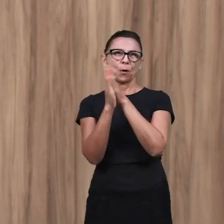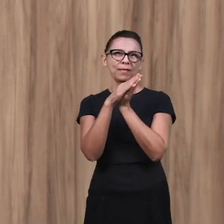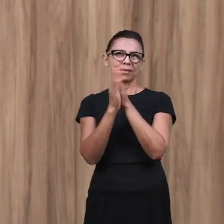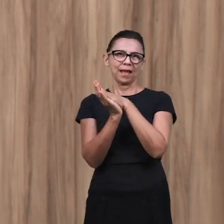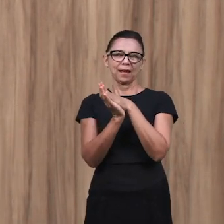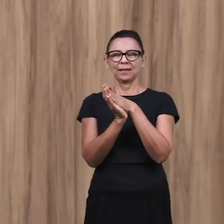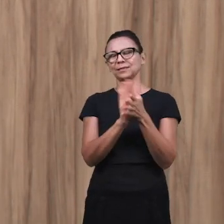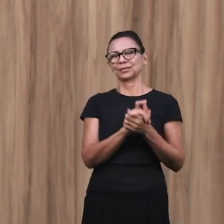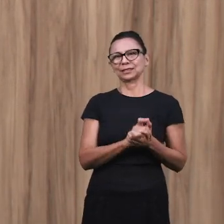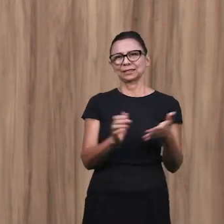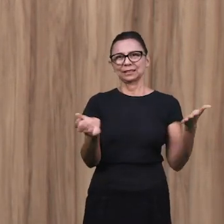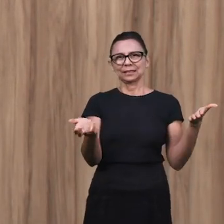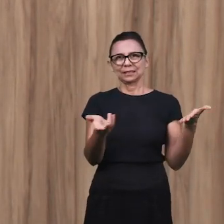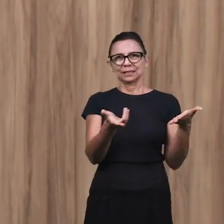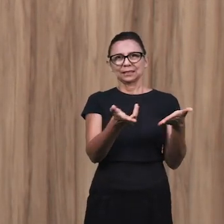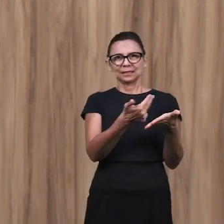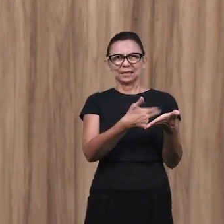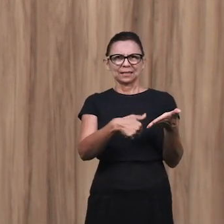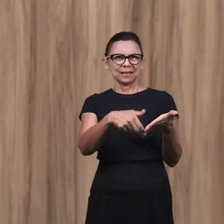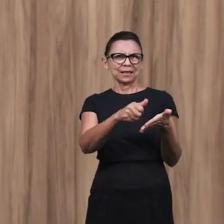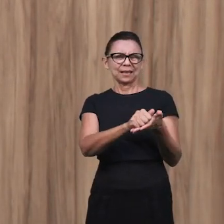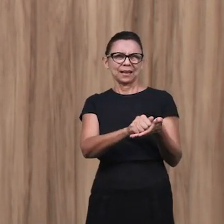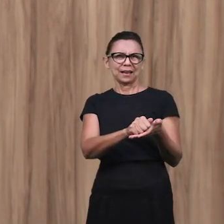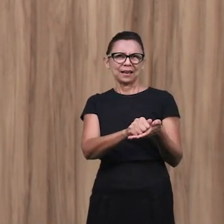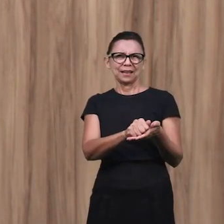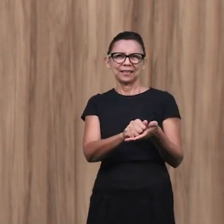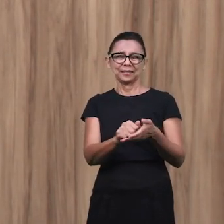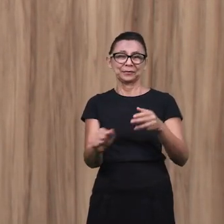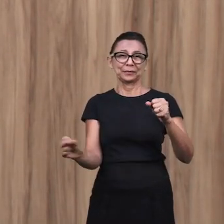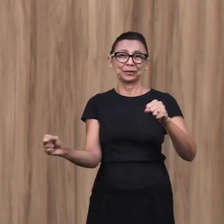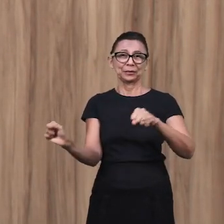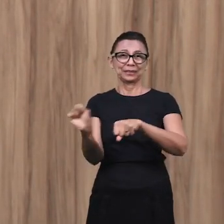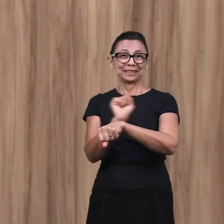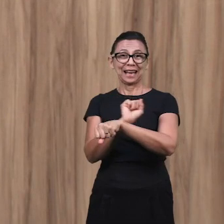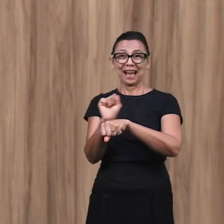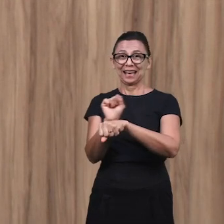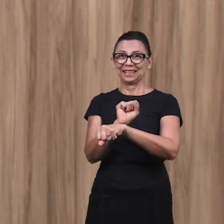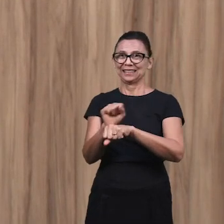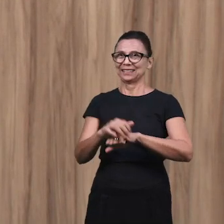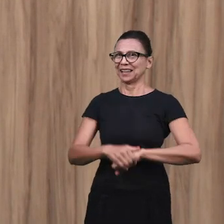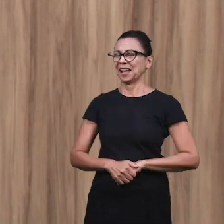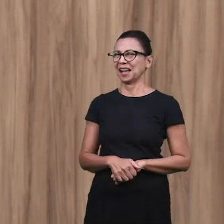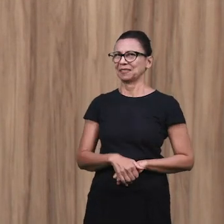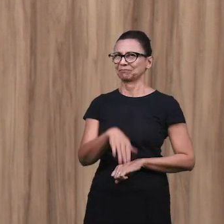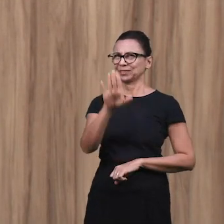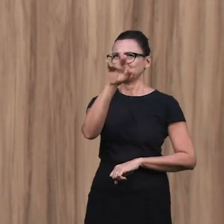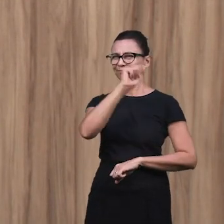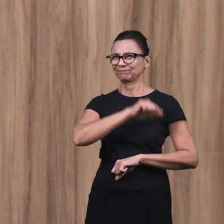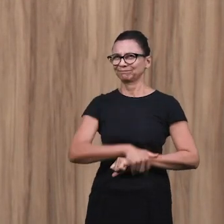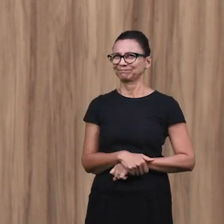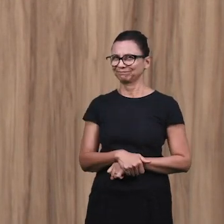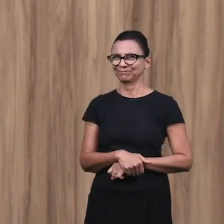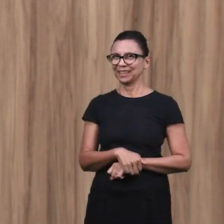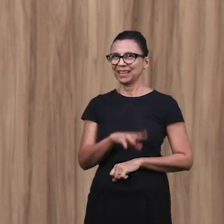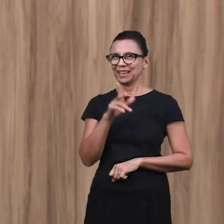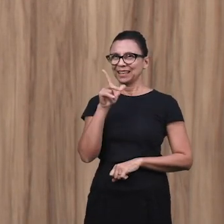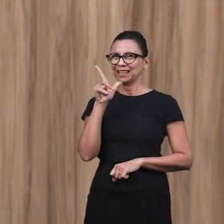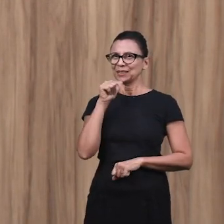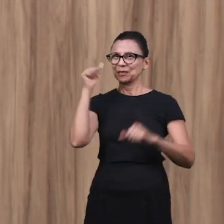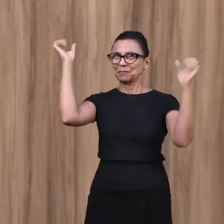des bonhommes, des petites voitures, et prendre et jouer de